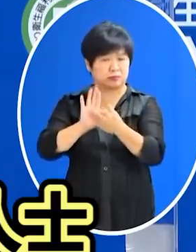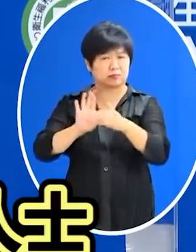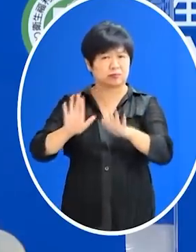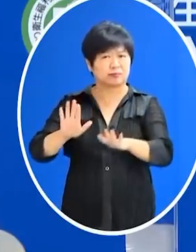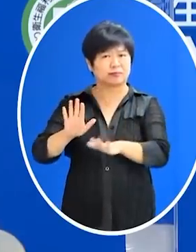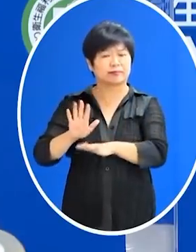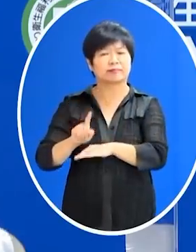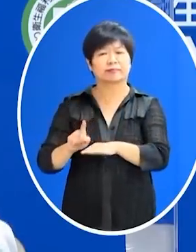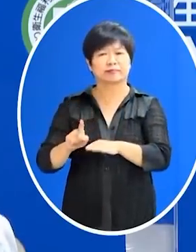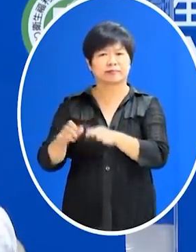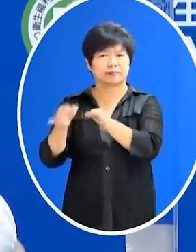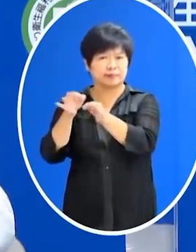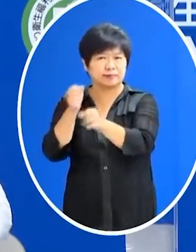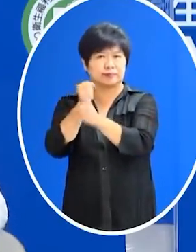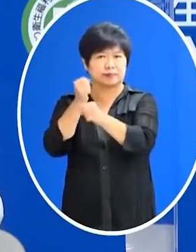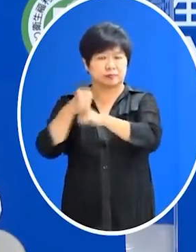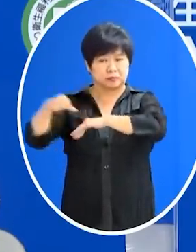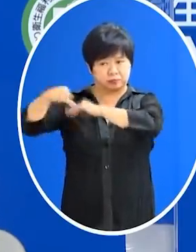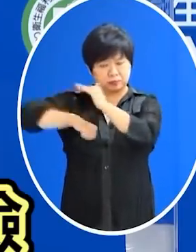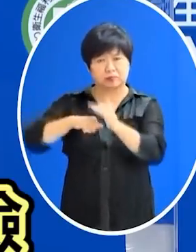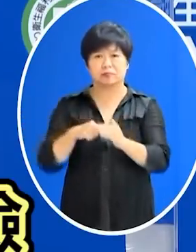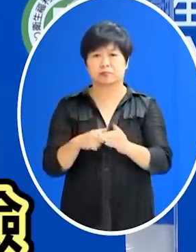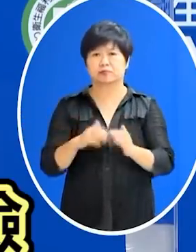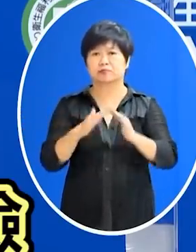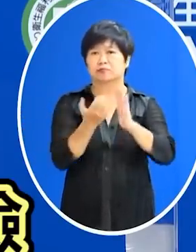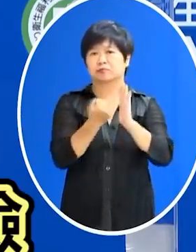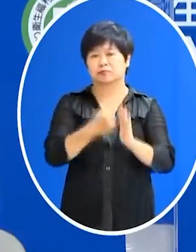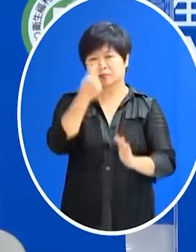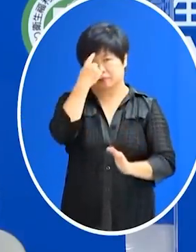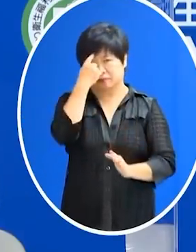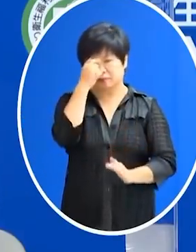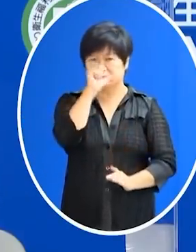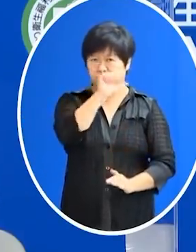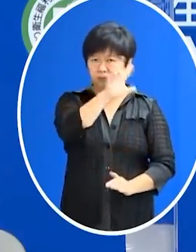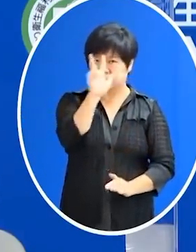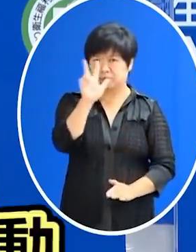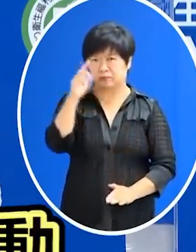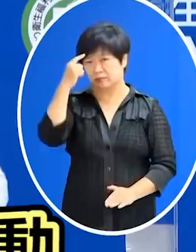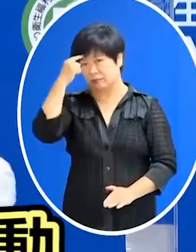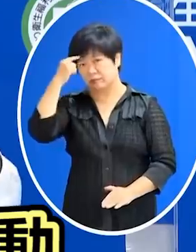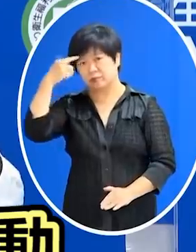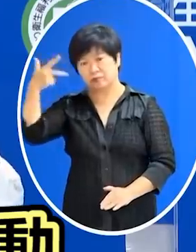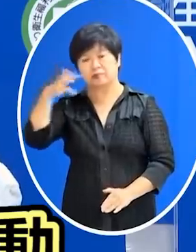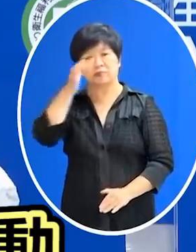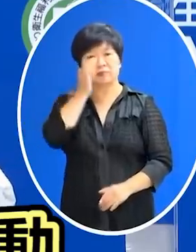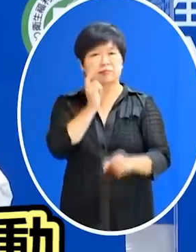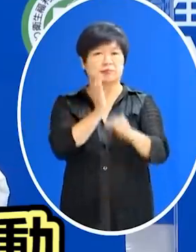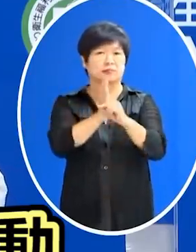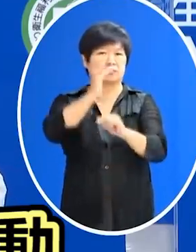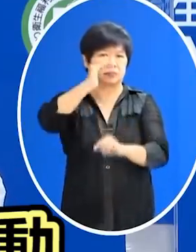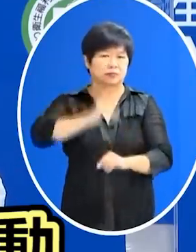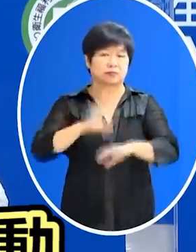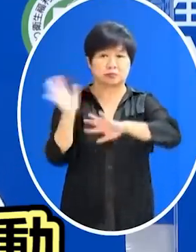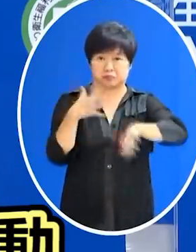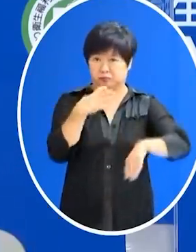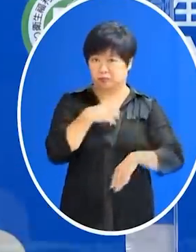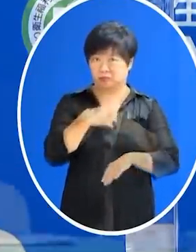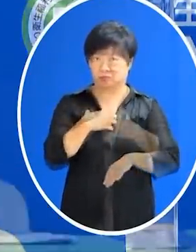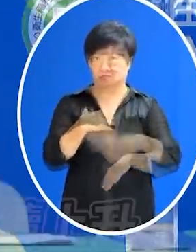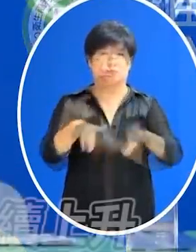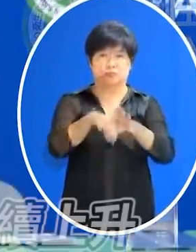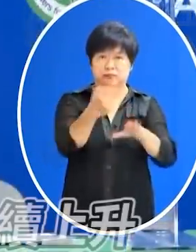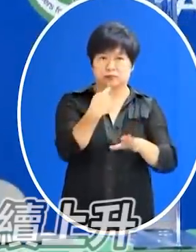务人士，好的一个5天7天，我们列了低风险跟中低风险。那这礼拜我们做了一些变动